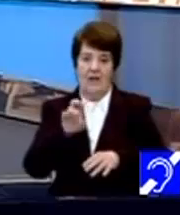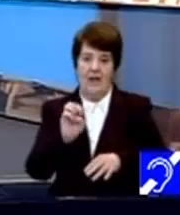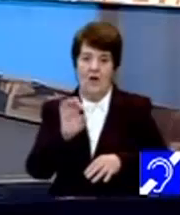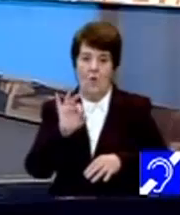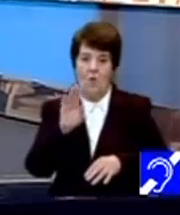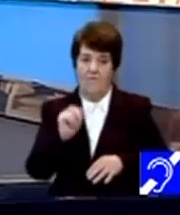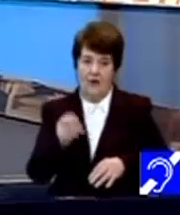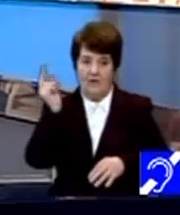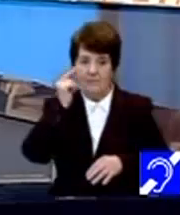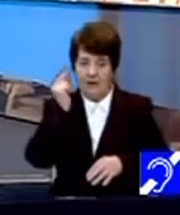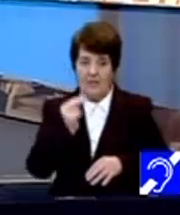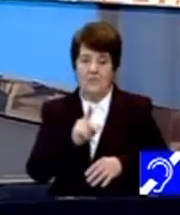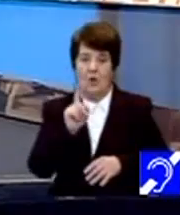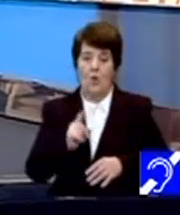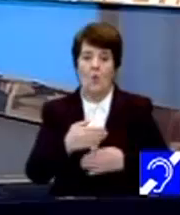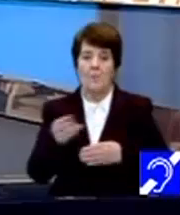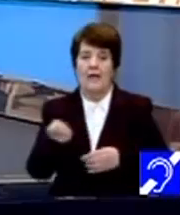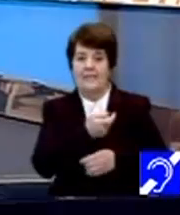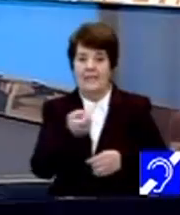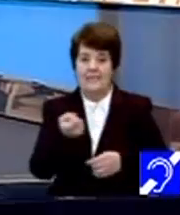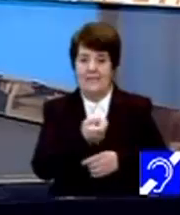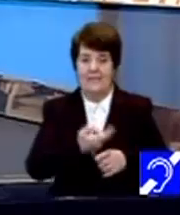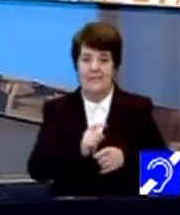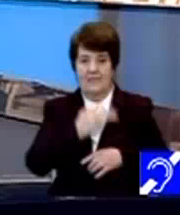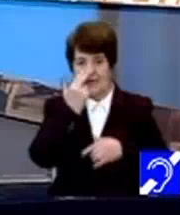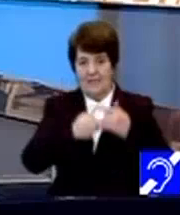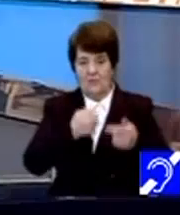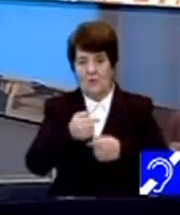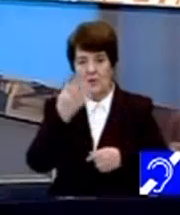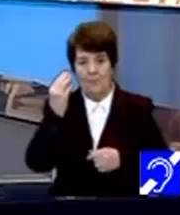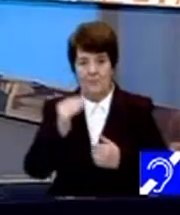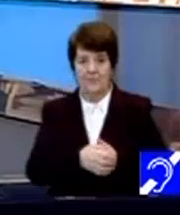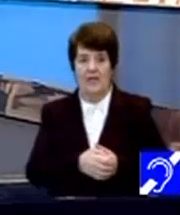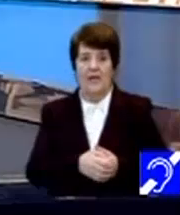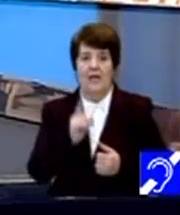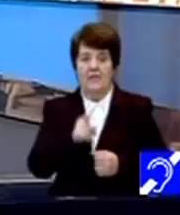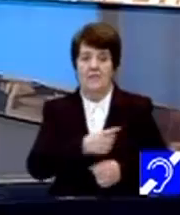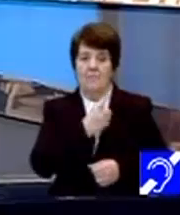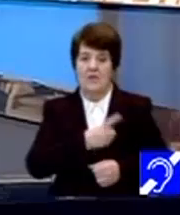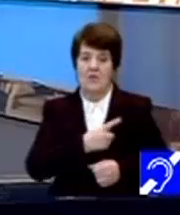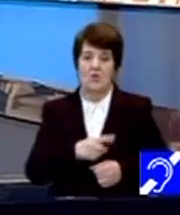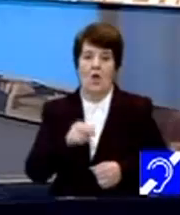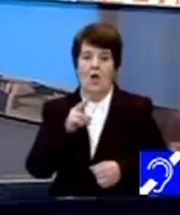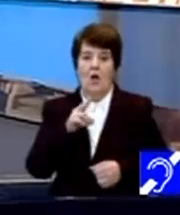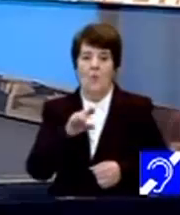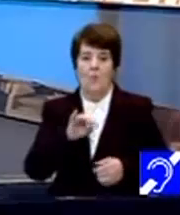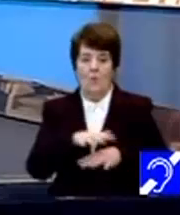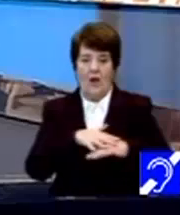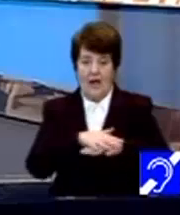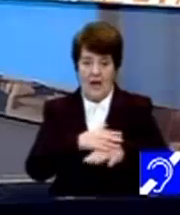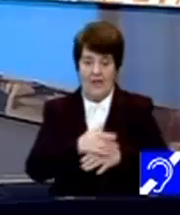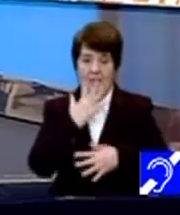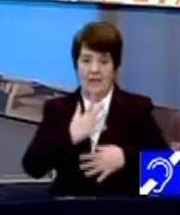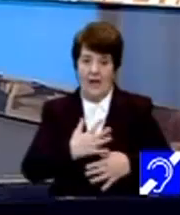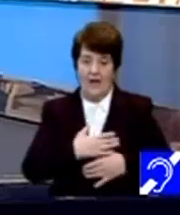muzeul din Leova. Acolo elevii învață cum se țes covoarele după metodele tradiționale. Instructor le este un meșter popular din Filipeni